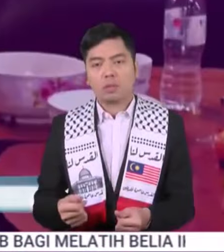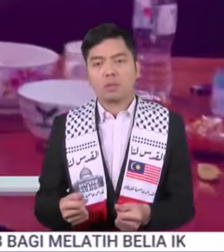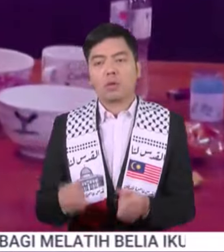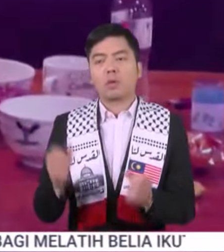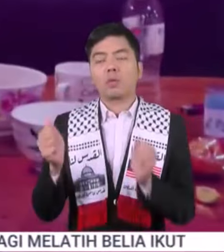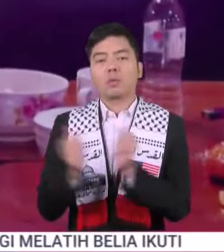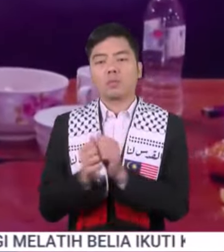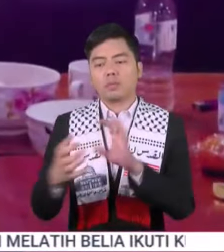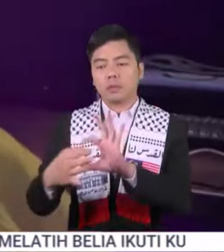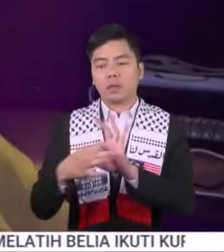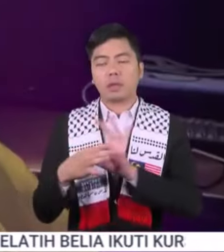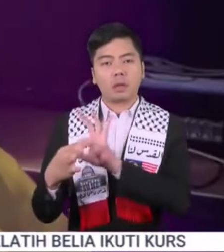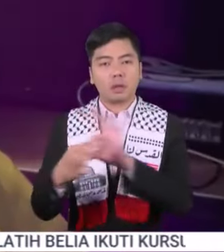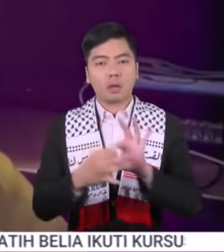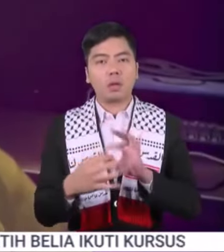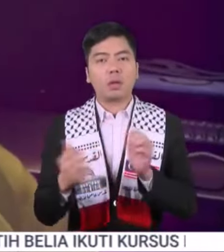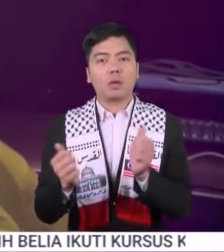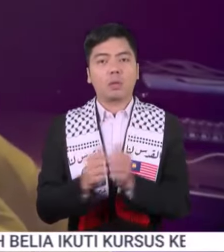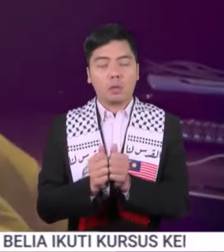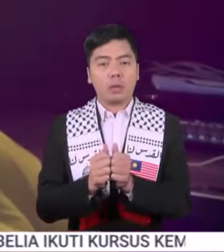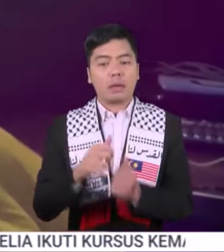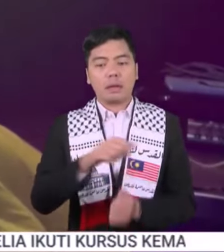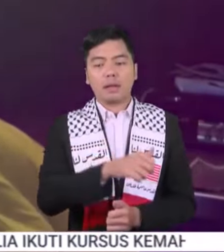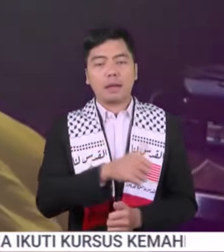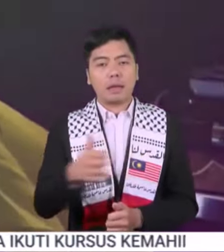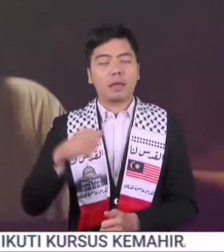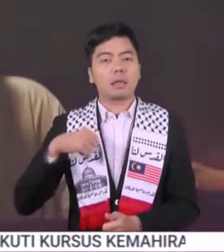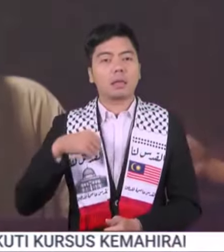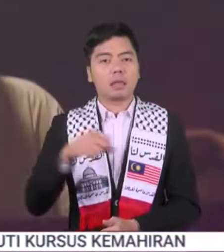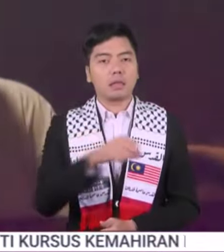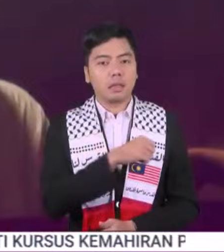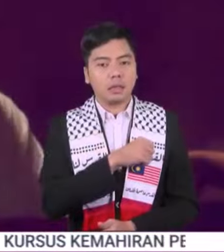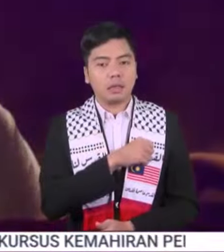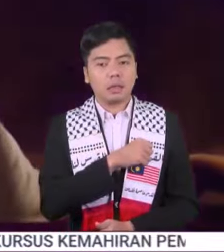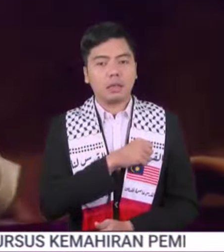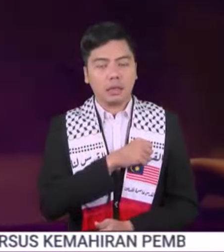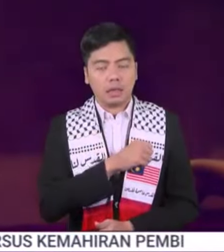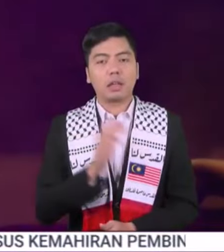dengan kerjasama semua pihak. Nantikan jawapannya dalam laporan